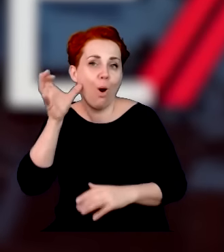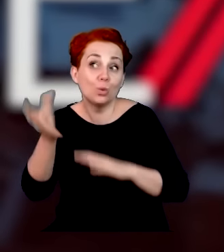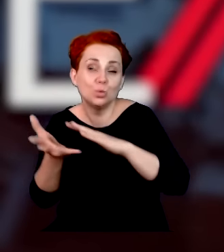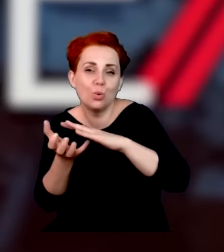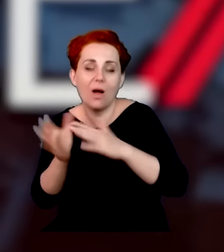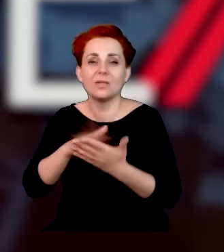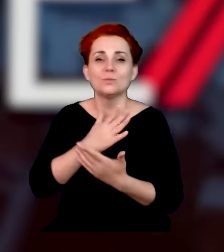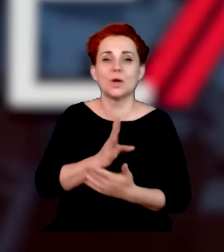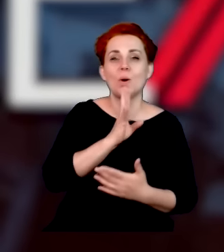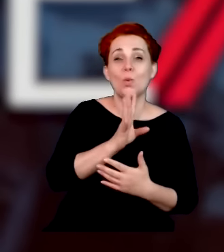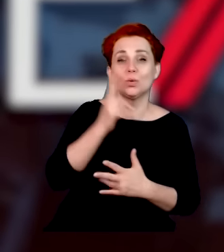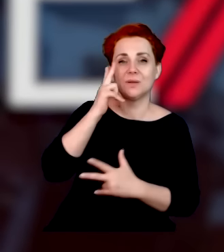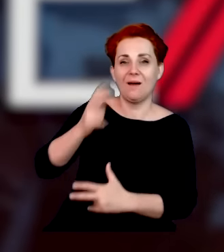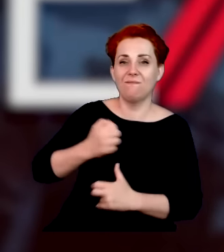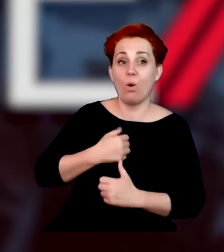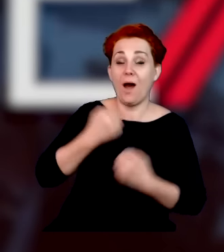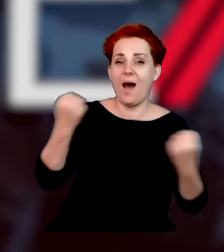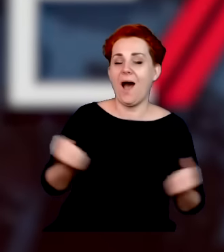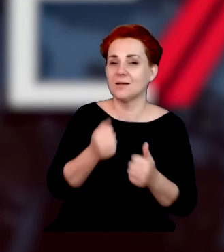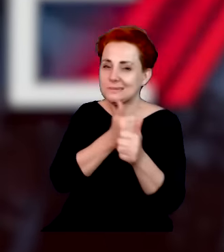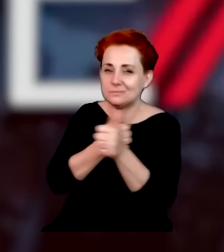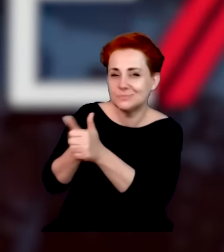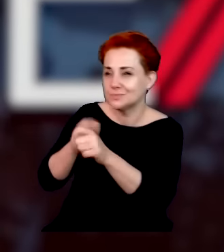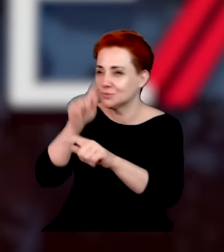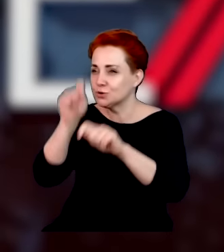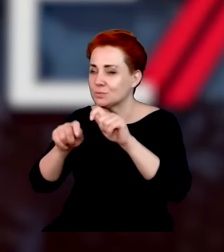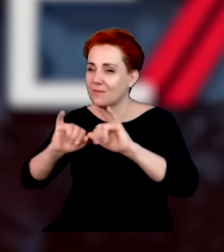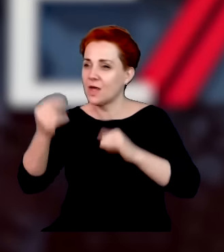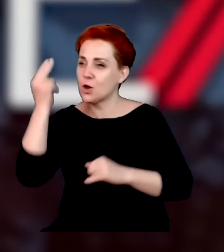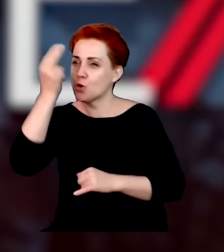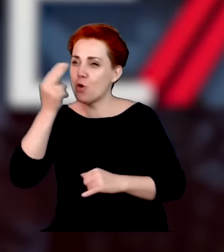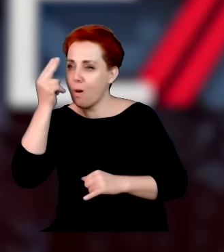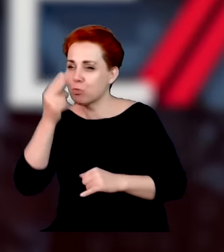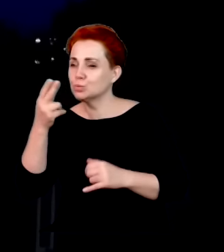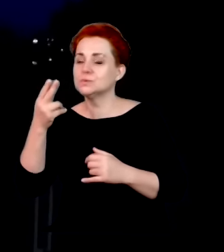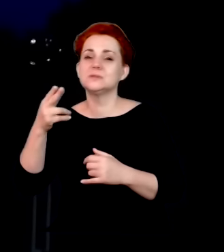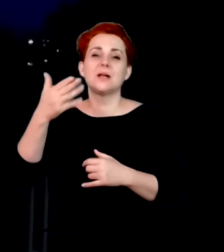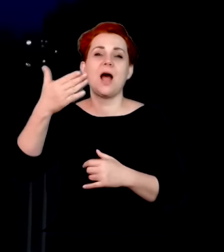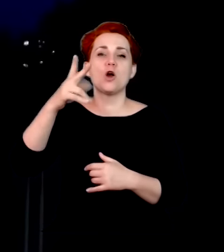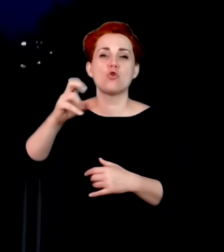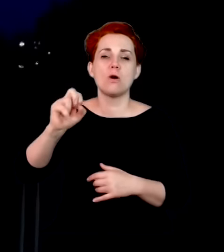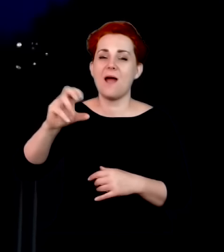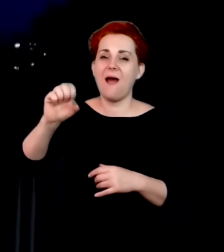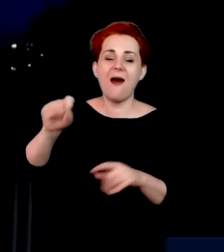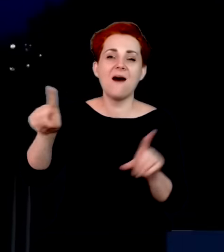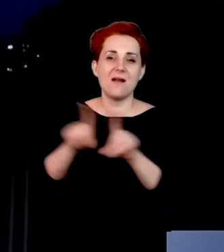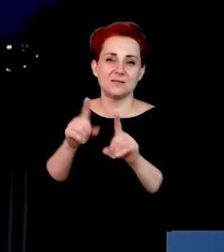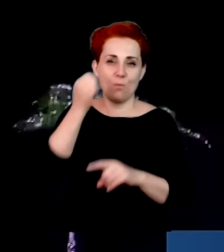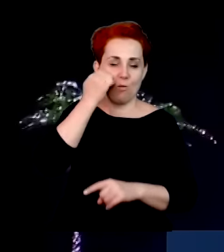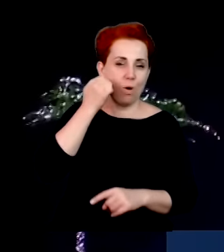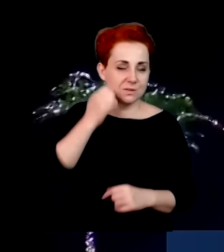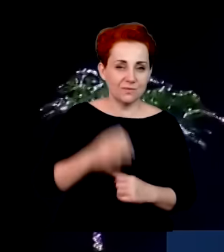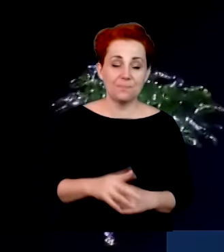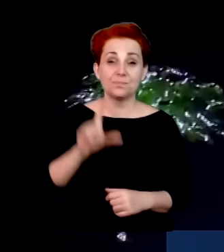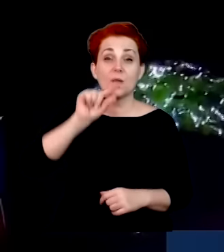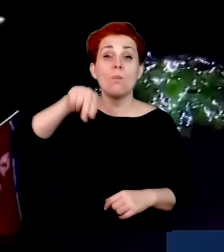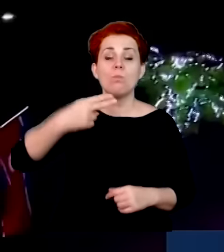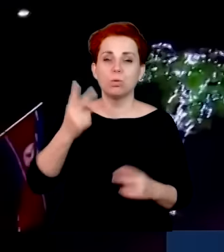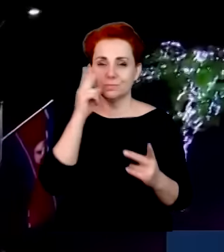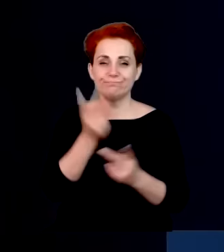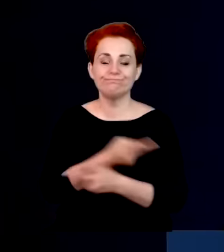przykład amerykańscy wojskowi, którzy aktywnie śledzą współpracę komunistycznej Korei z Moskwą. Władimir Putin z wizytą w